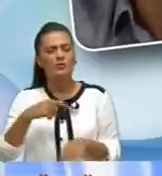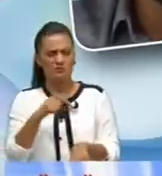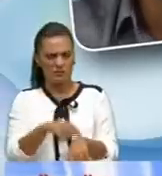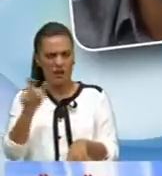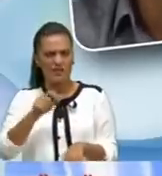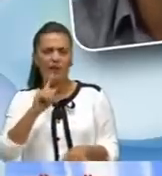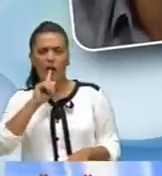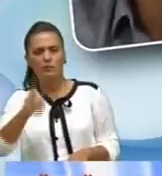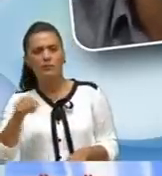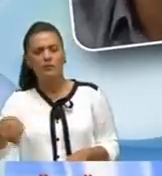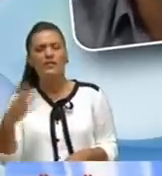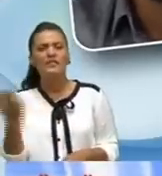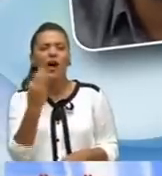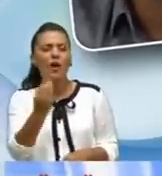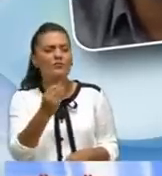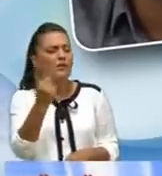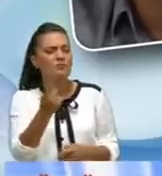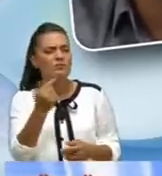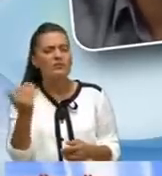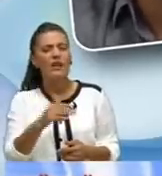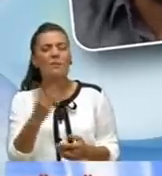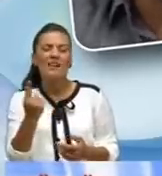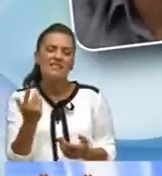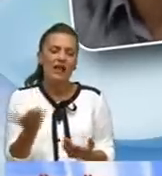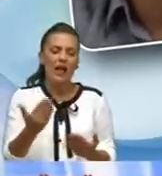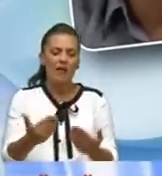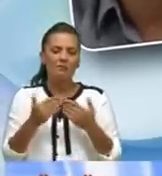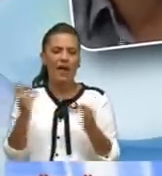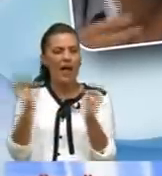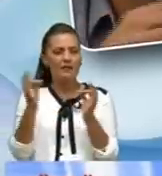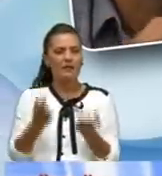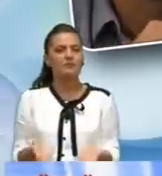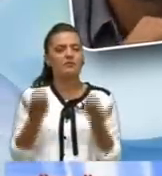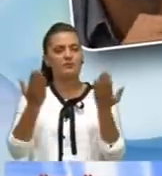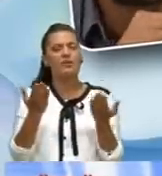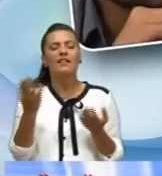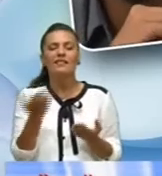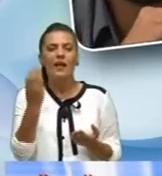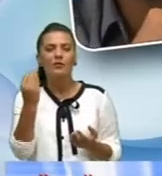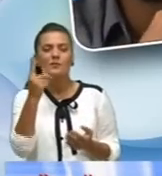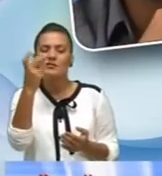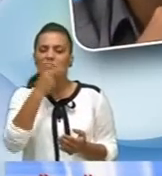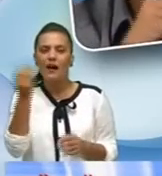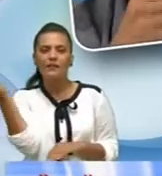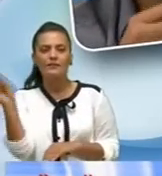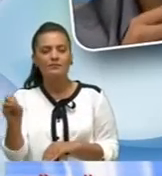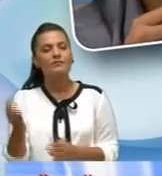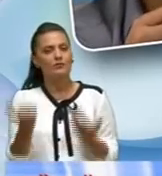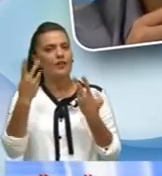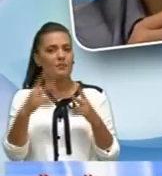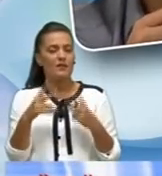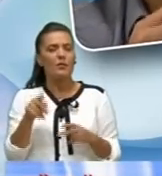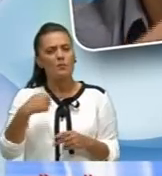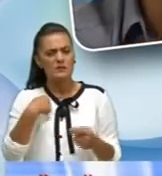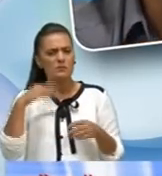çalar saat yerine daha medeni şekillerde uyanabiliyor. Biraz daha erkene alıp belki saati daha şık cici bir şarkıyla değil mi uyanabiliriz.